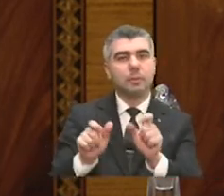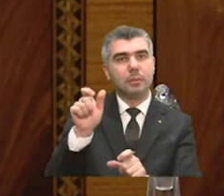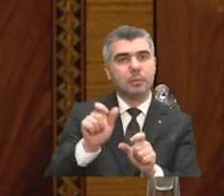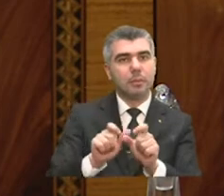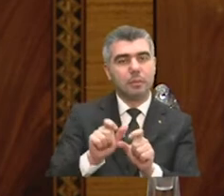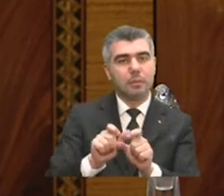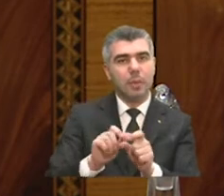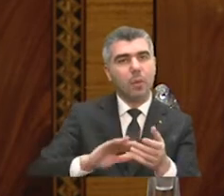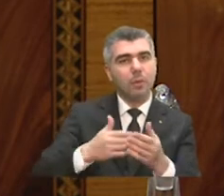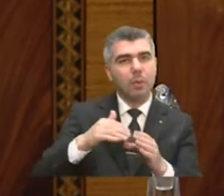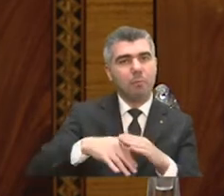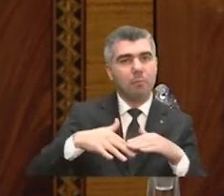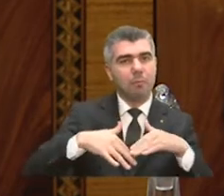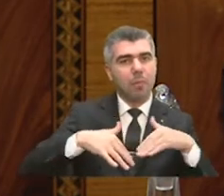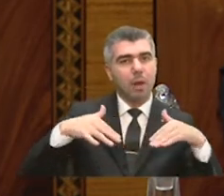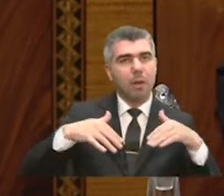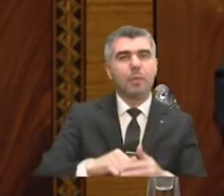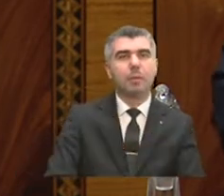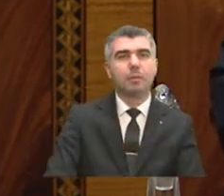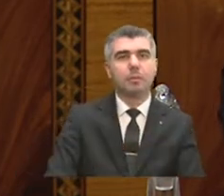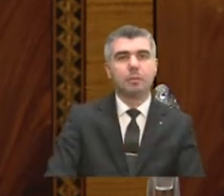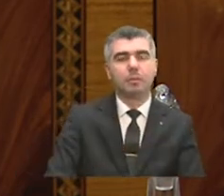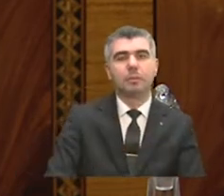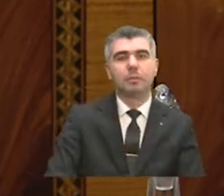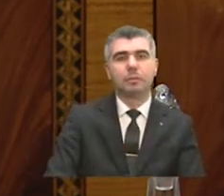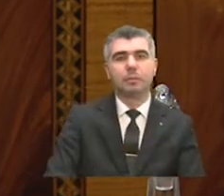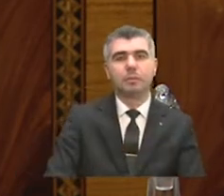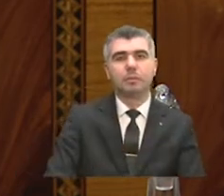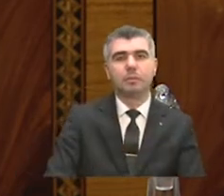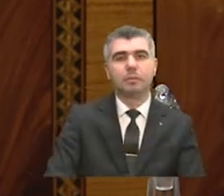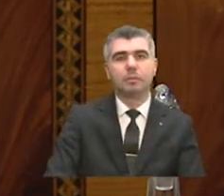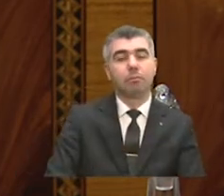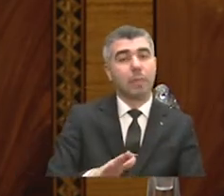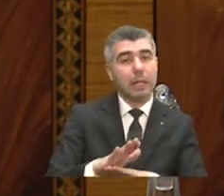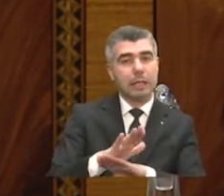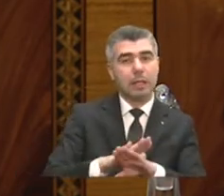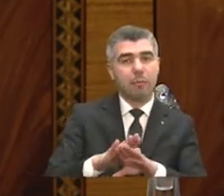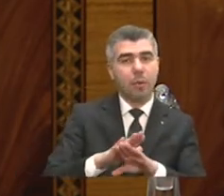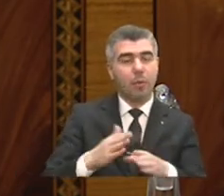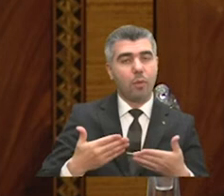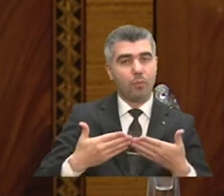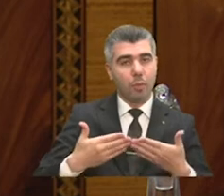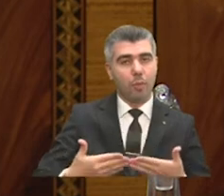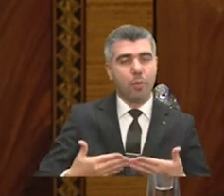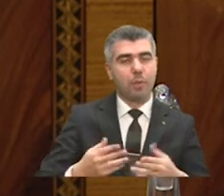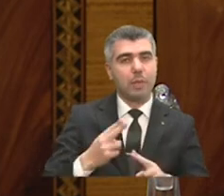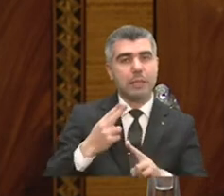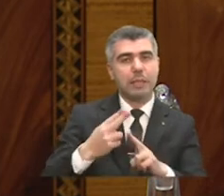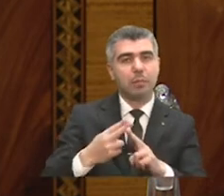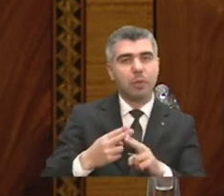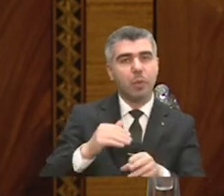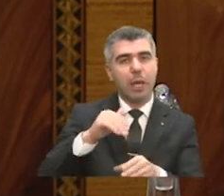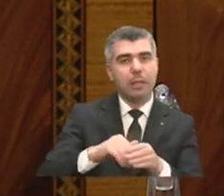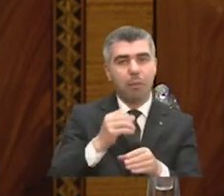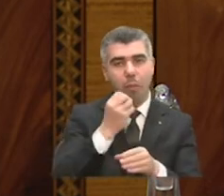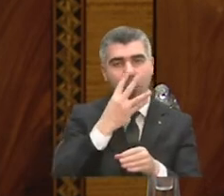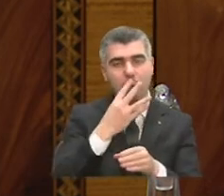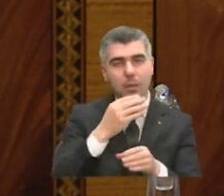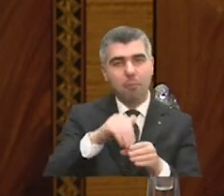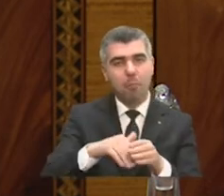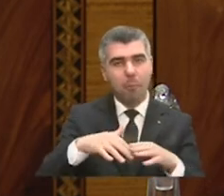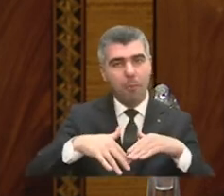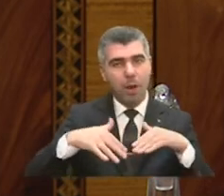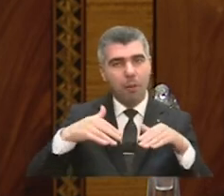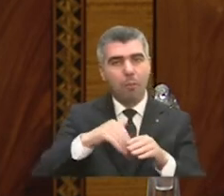Président, mesdames et messieurs, membres du Parlement marocain, permettez-moi de prendre le nom au